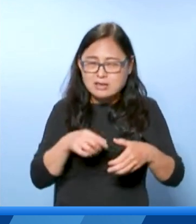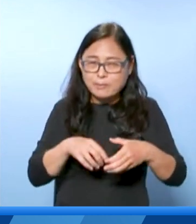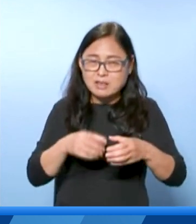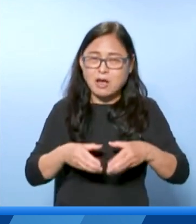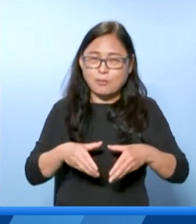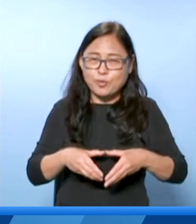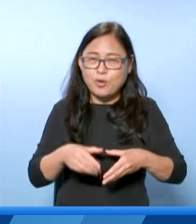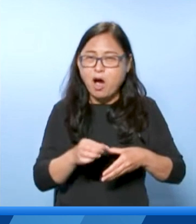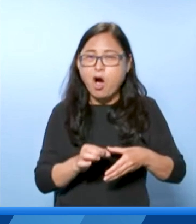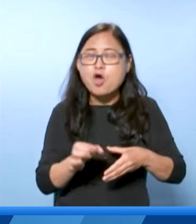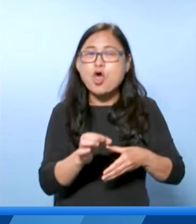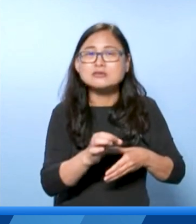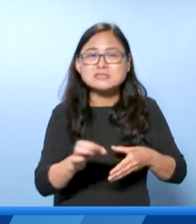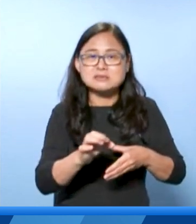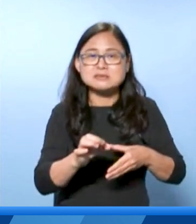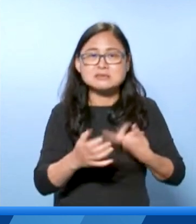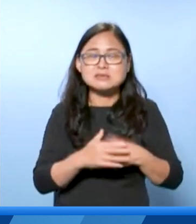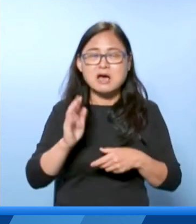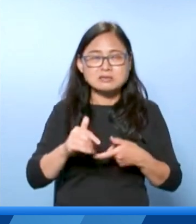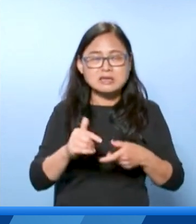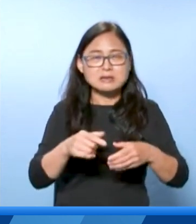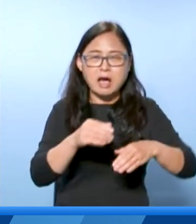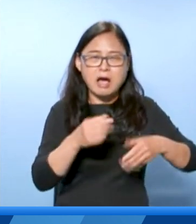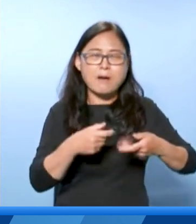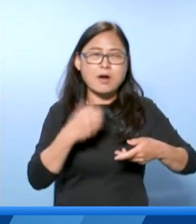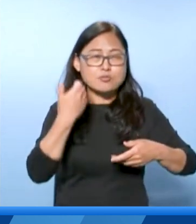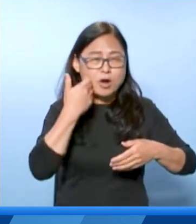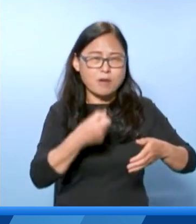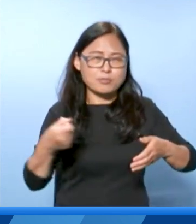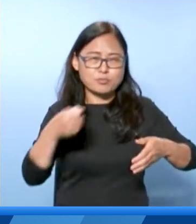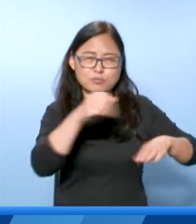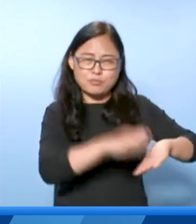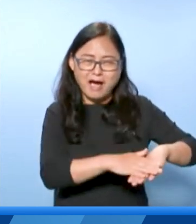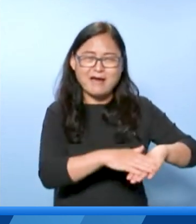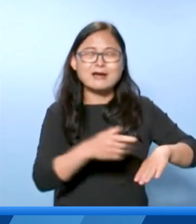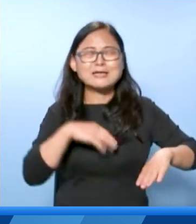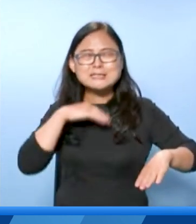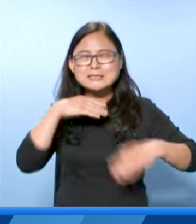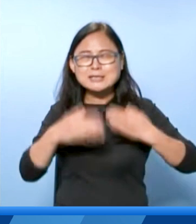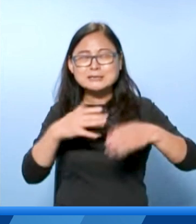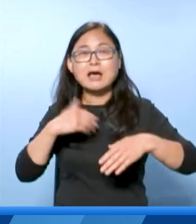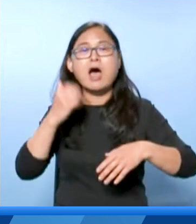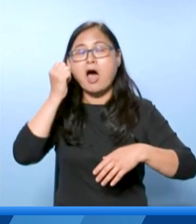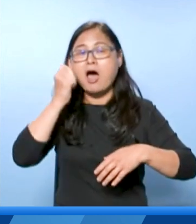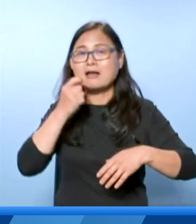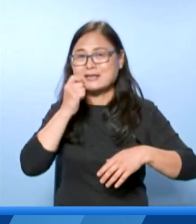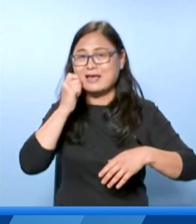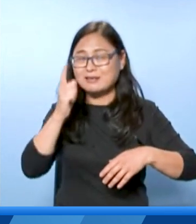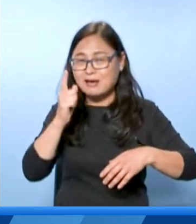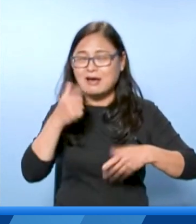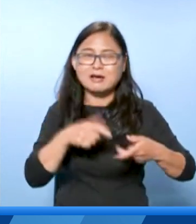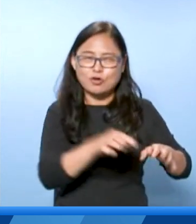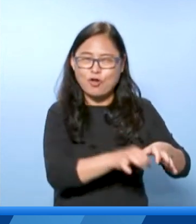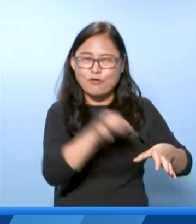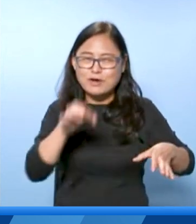子，讓她們年紀大了都想生育的時候是可以做得到用得到的。還有現在如果